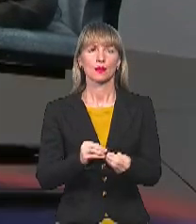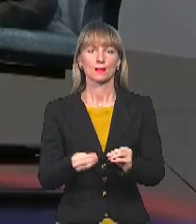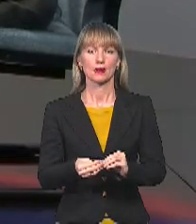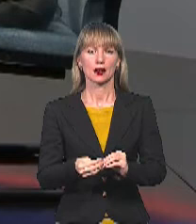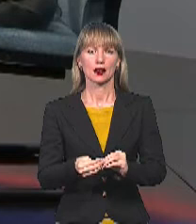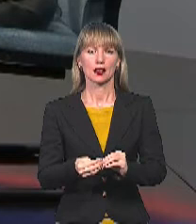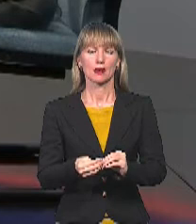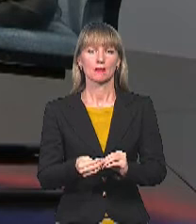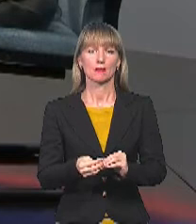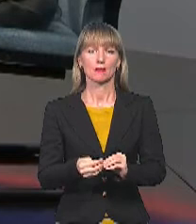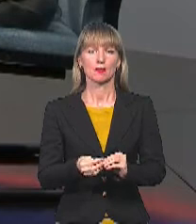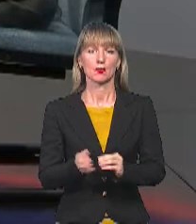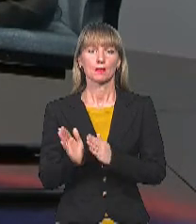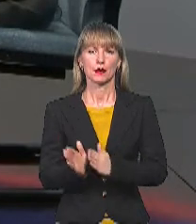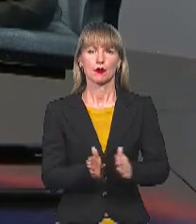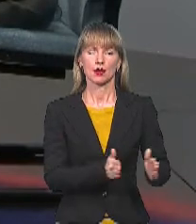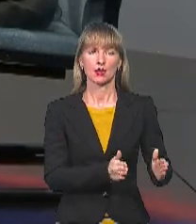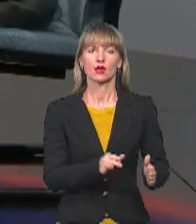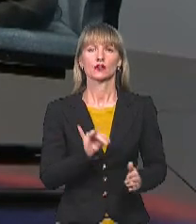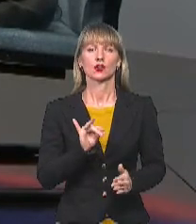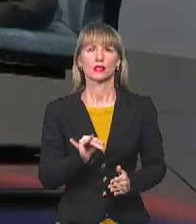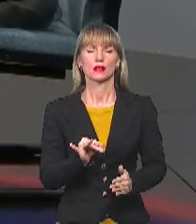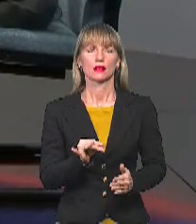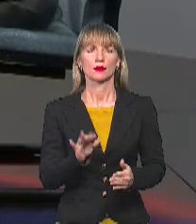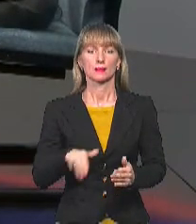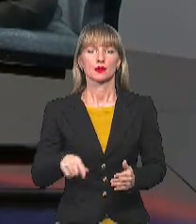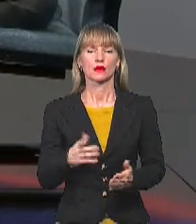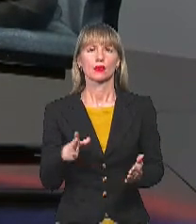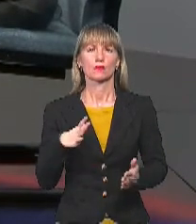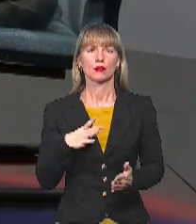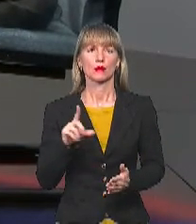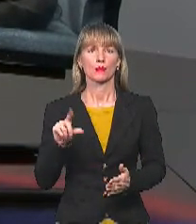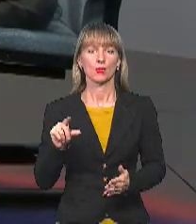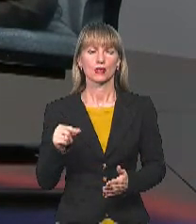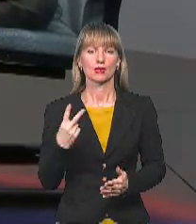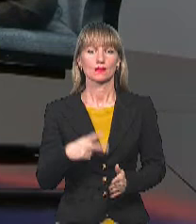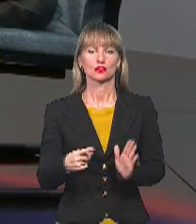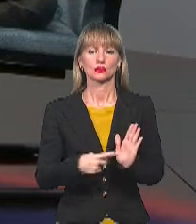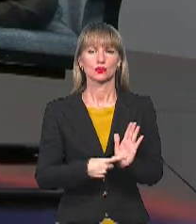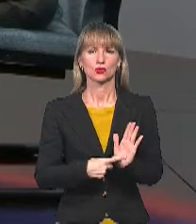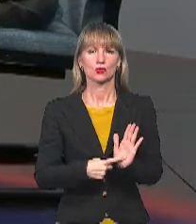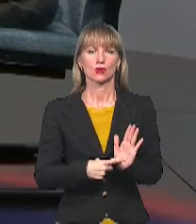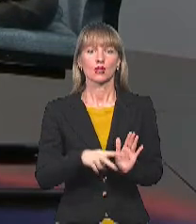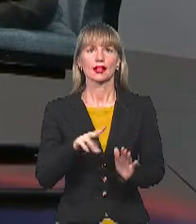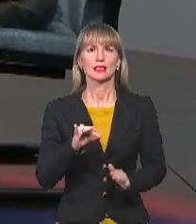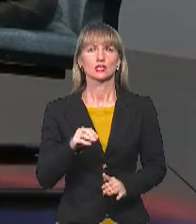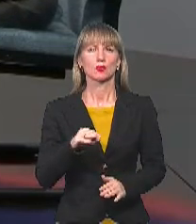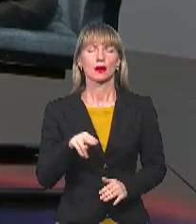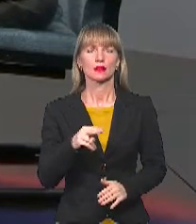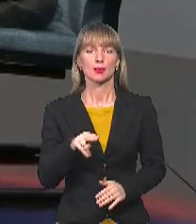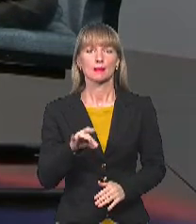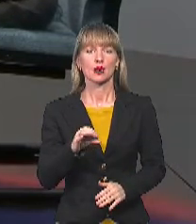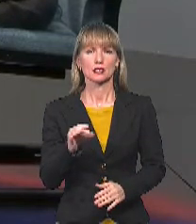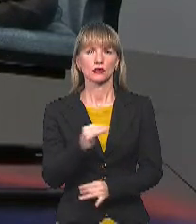за хронологією. І, зокрема, після того, як відбулася у понеділок 26 листопада